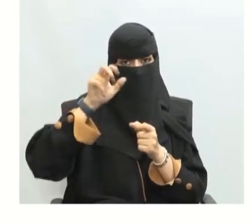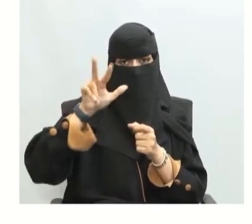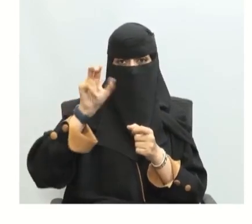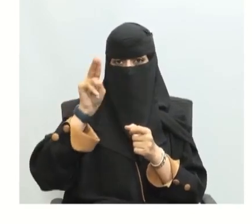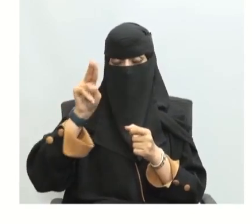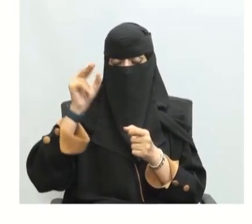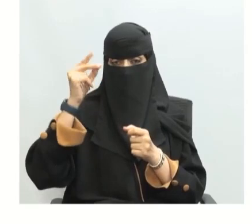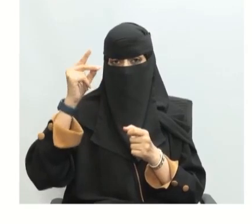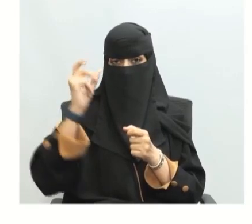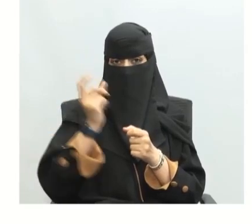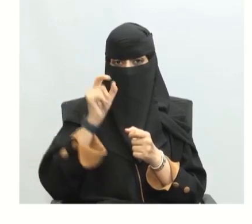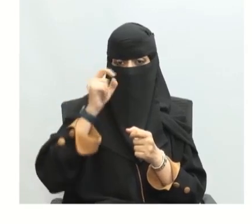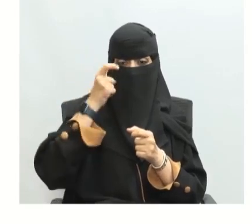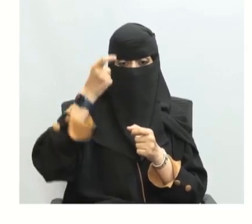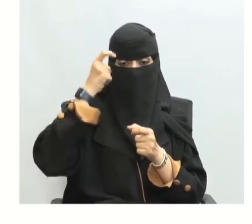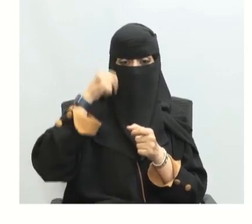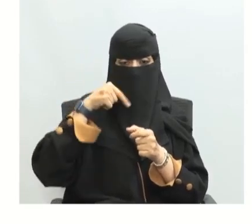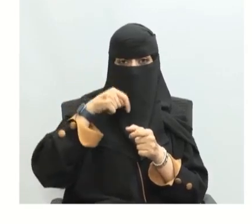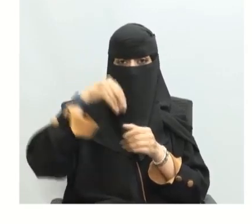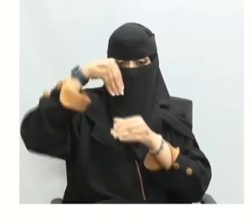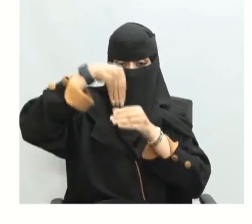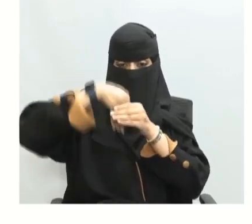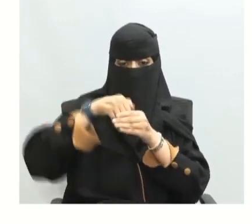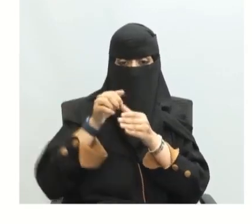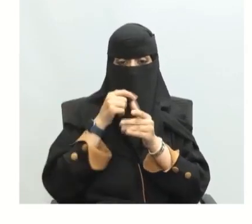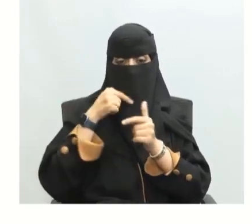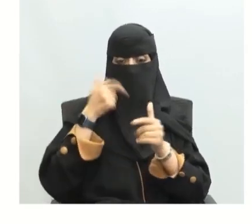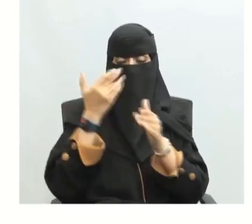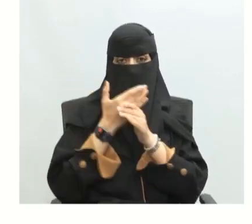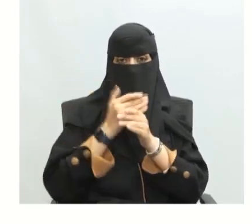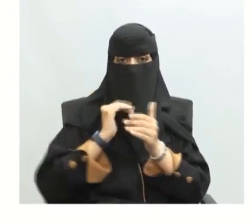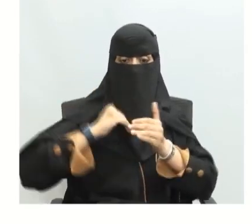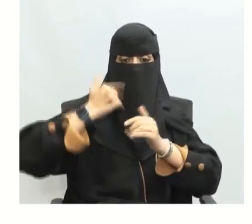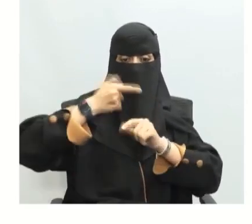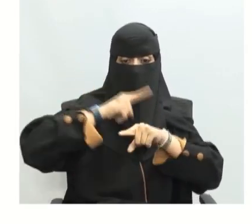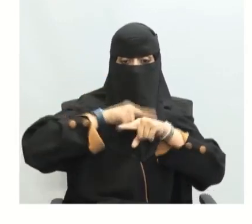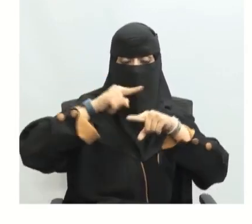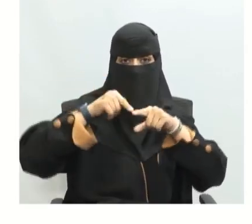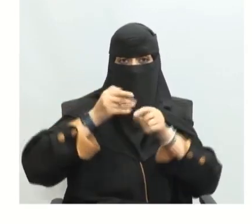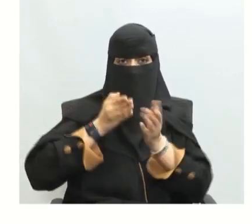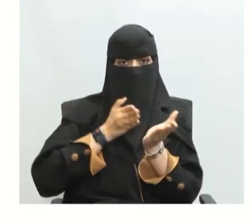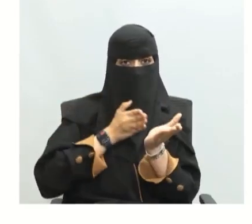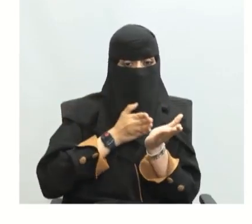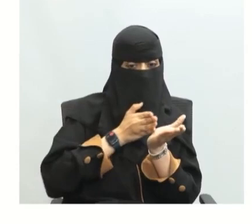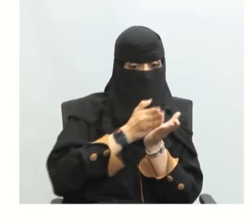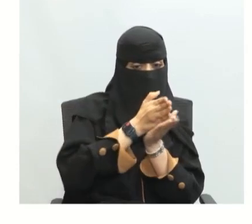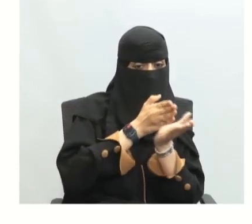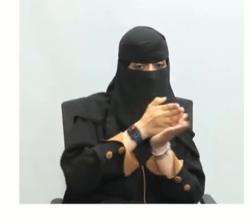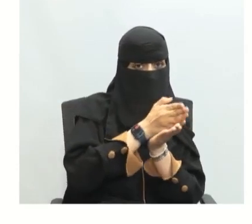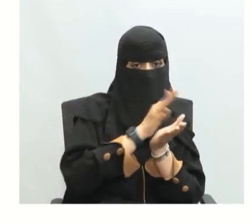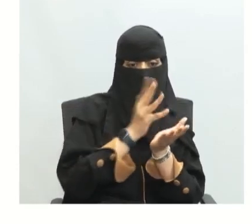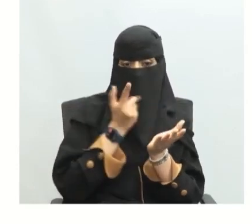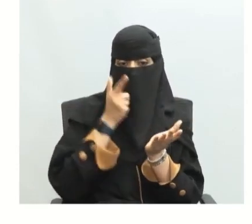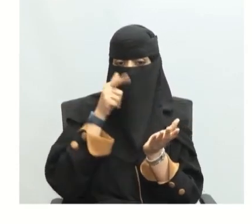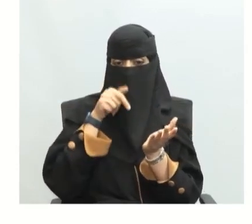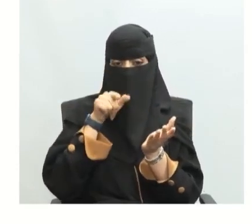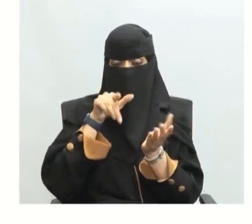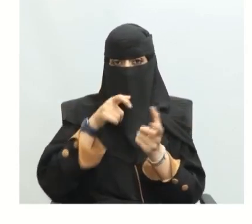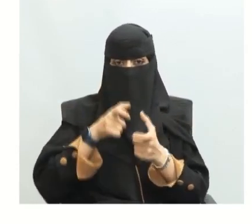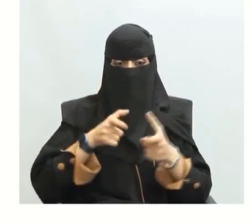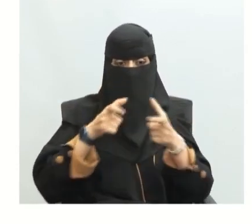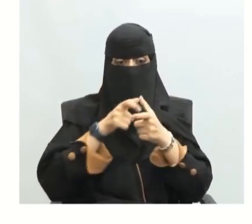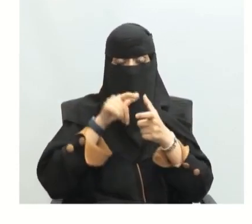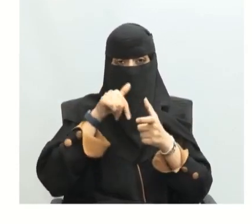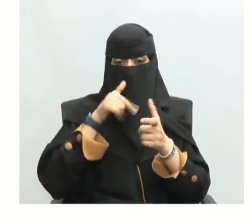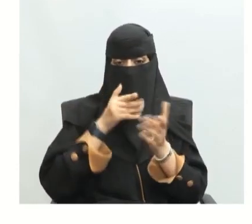واقع التطرف والغلو والاسباب المؤديه اليه هو سبل فراغ المجتمع السعودي